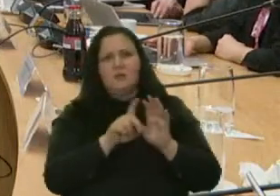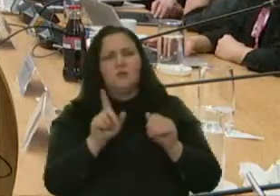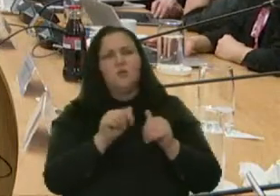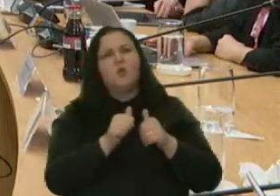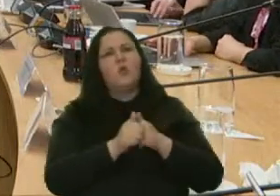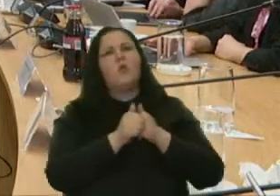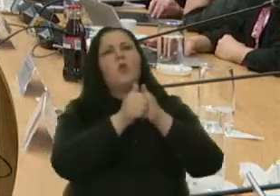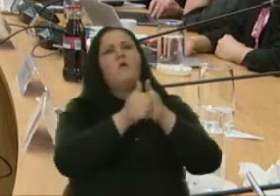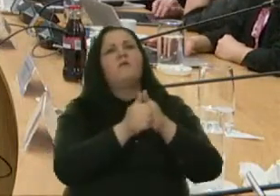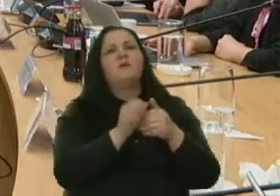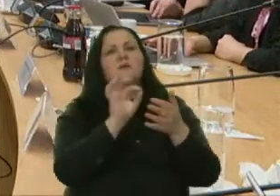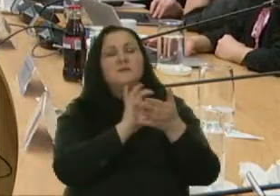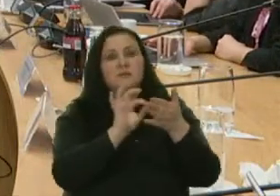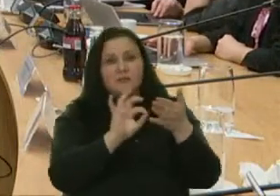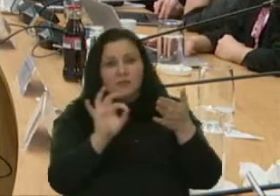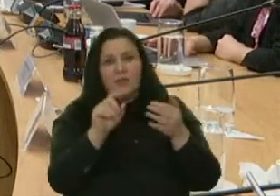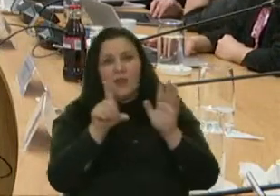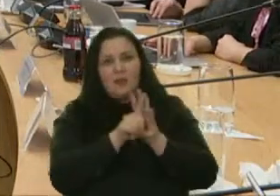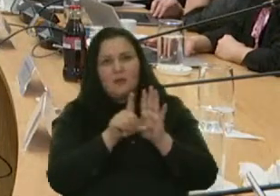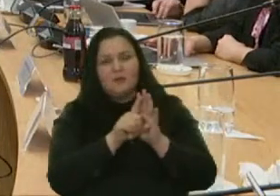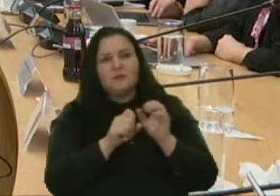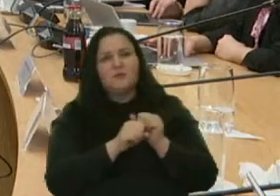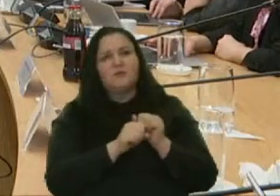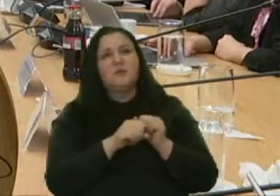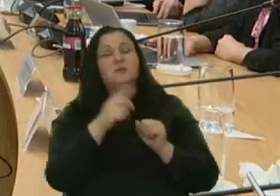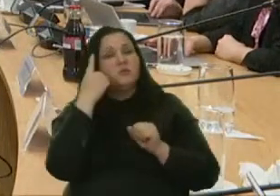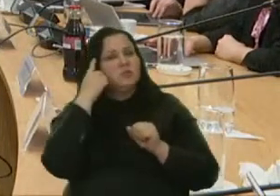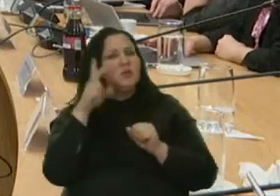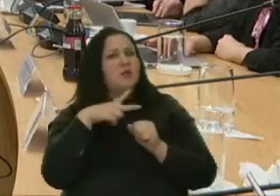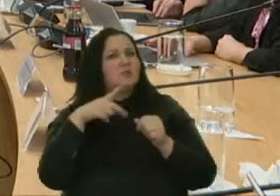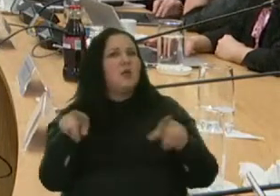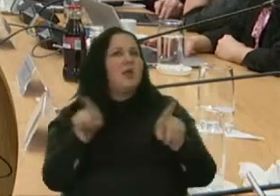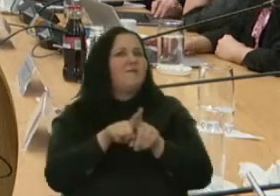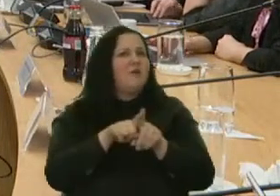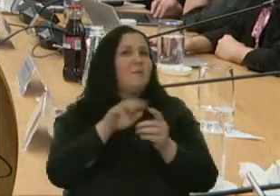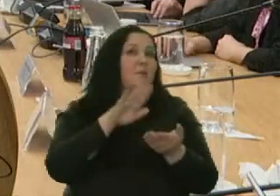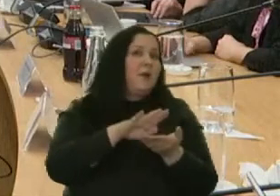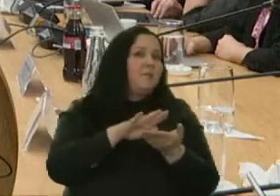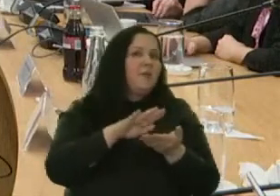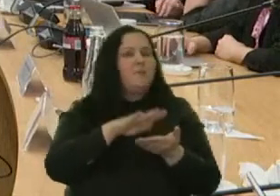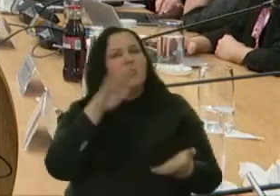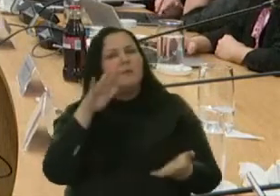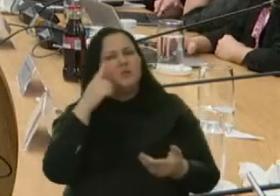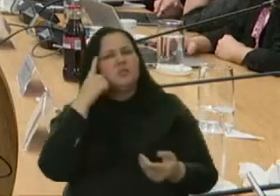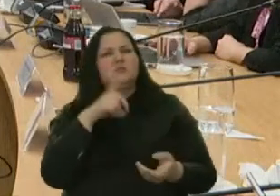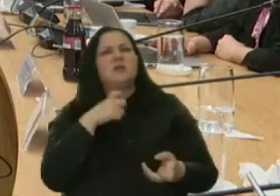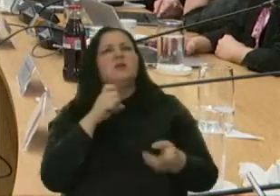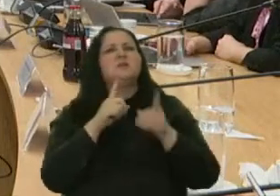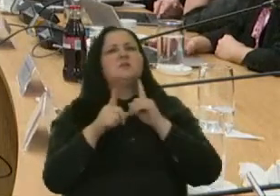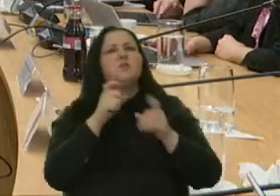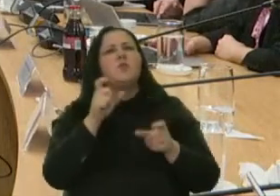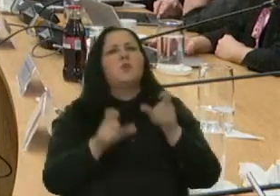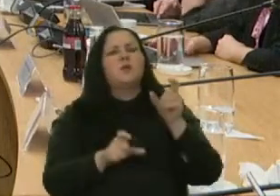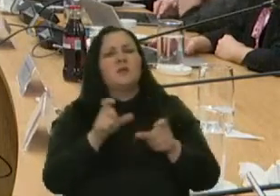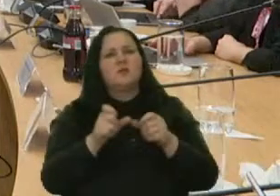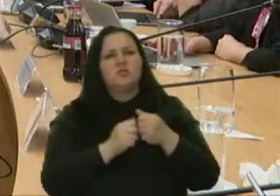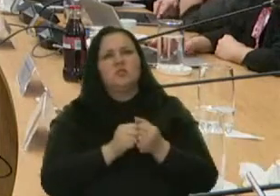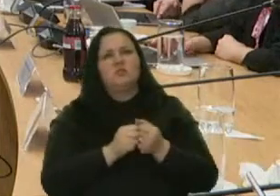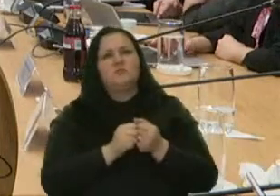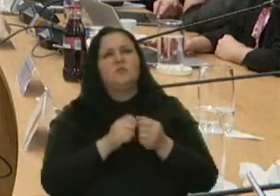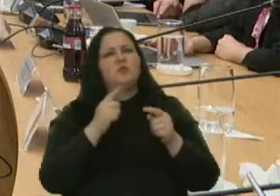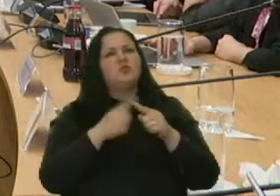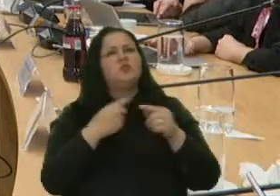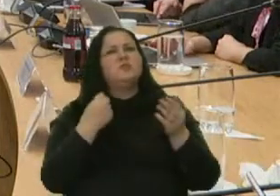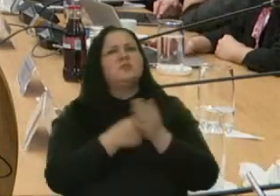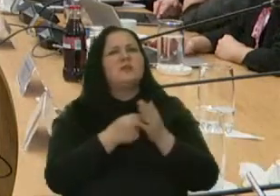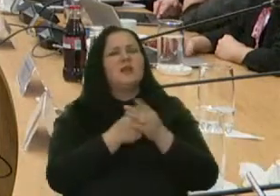grilei de salarizare din lege că să știm va fi același mai mic mai mare că știți discuțiile cu creșa și cu salariile